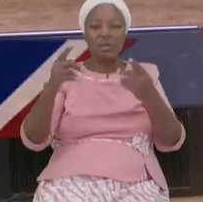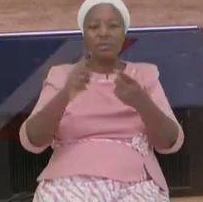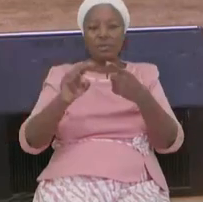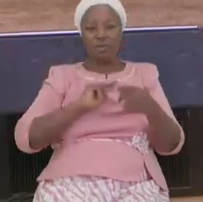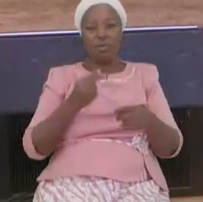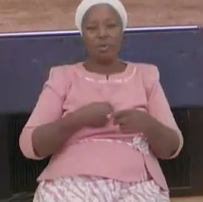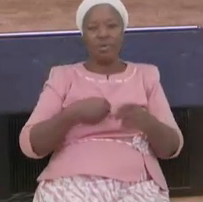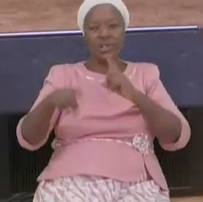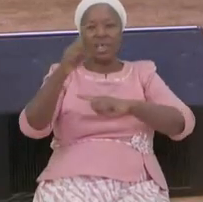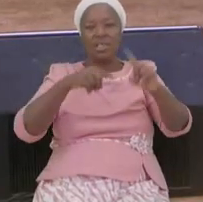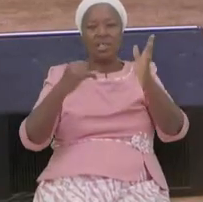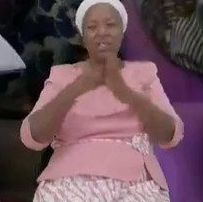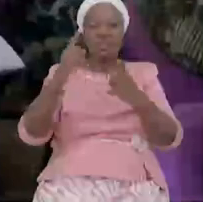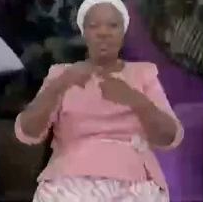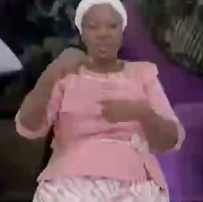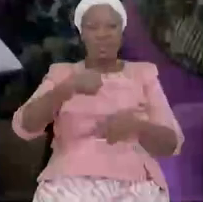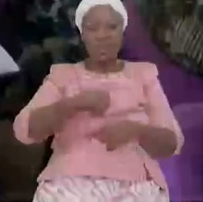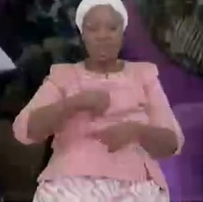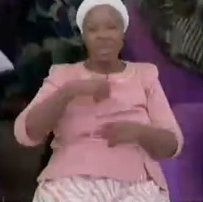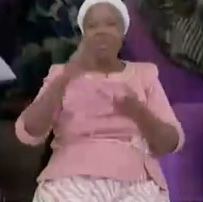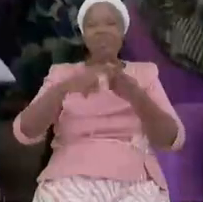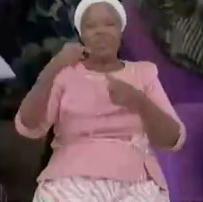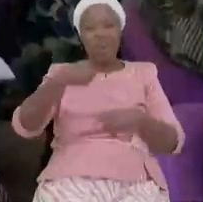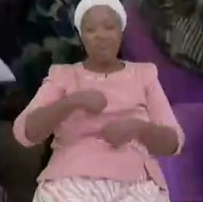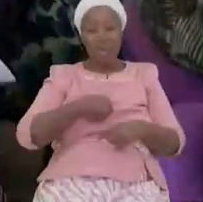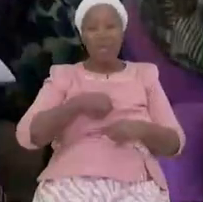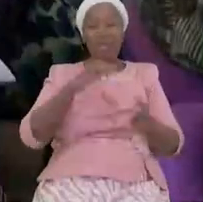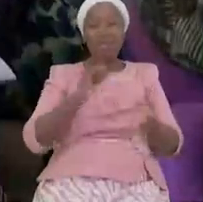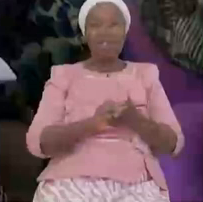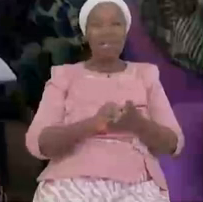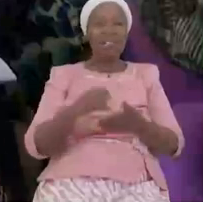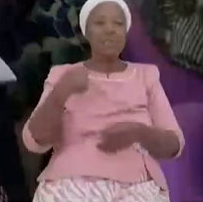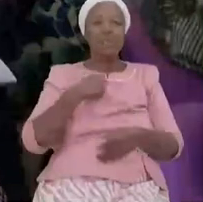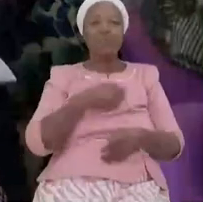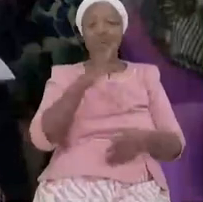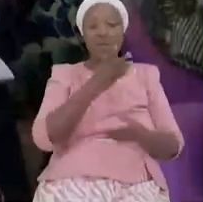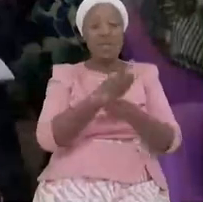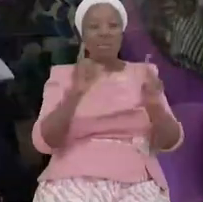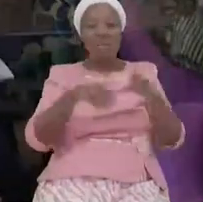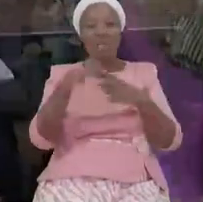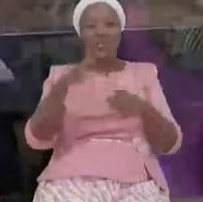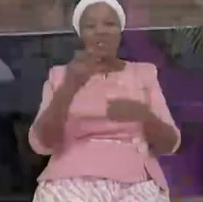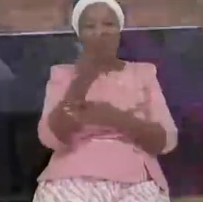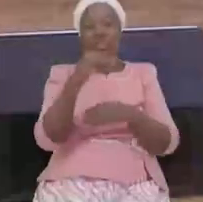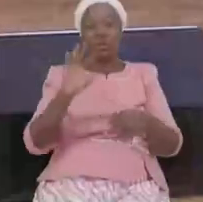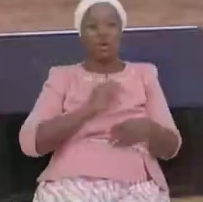de me permettre, après que nous serions délivrés de la main de nos ennemis, de le servir sans